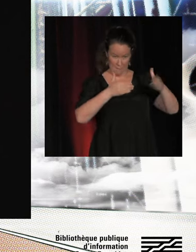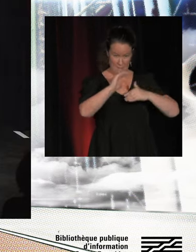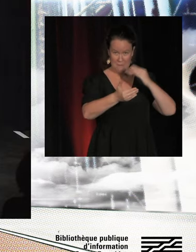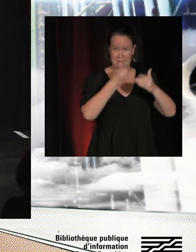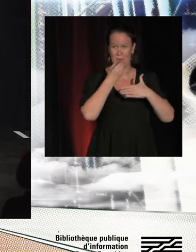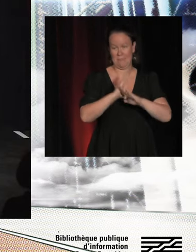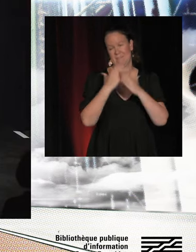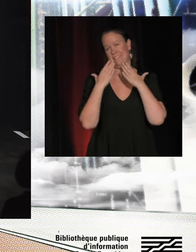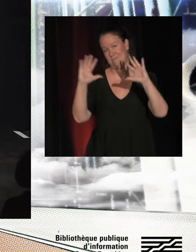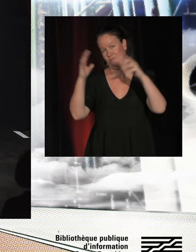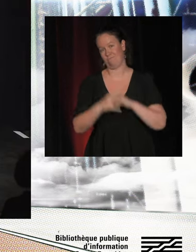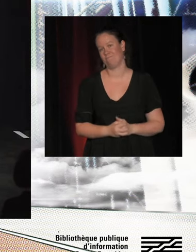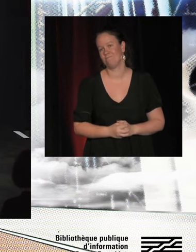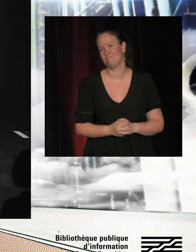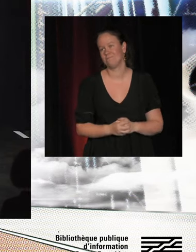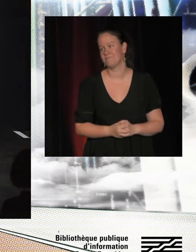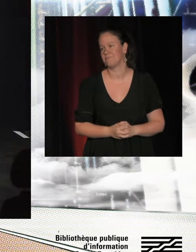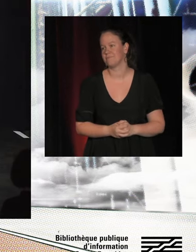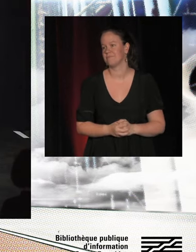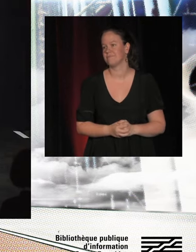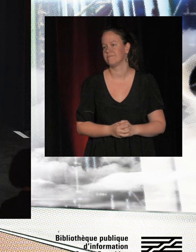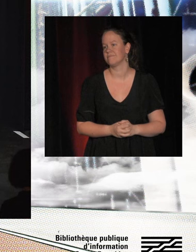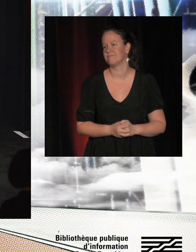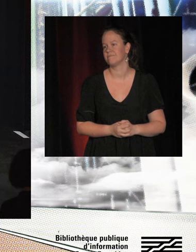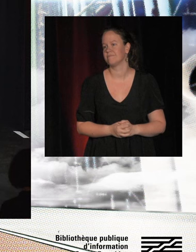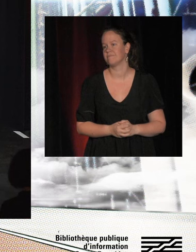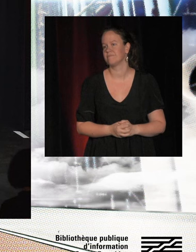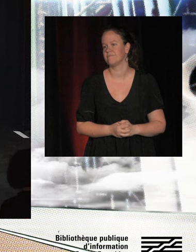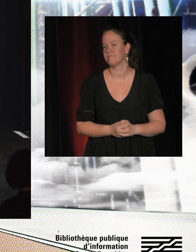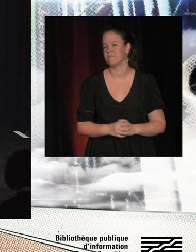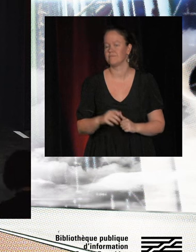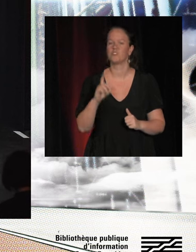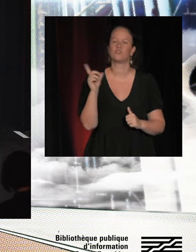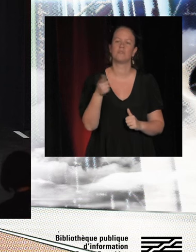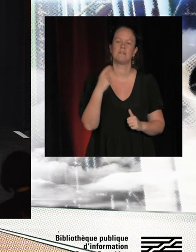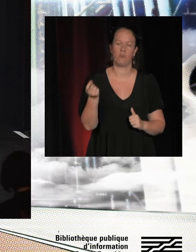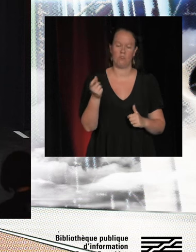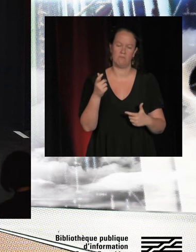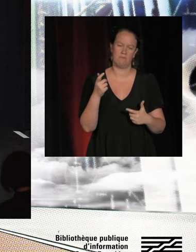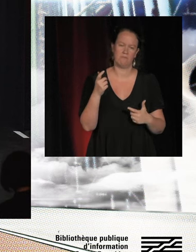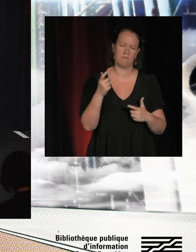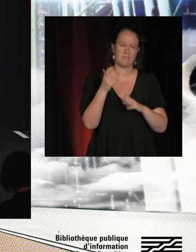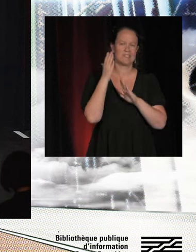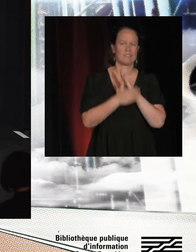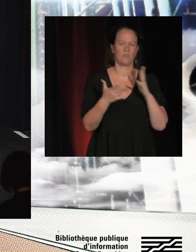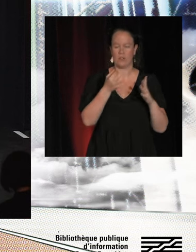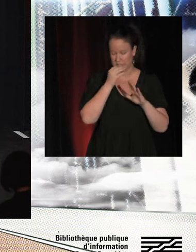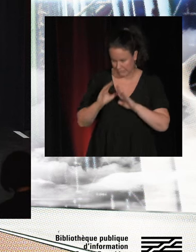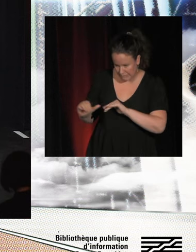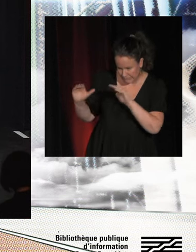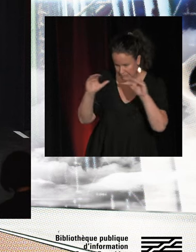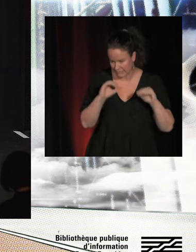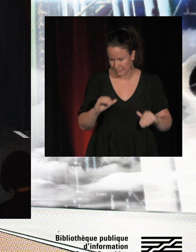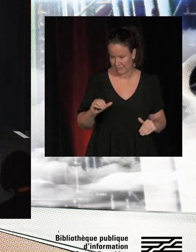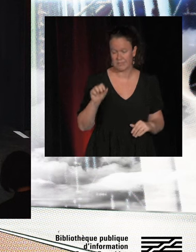bravo. Merci beaucoup. Il faut que je regarde, parce que la politesse quand on fait du stream aussi, c'est de faire des raids. On parlait de